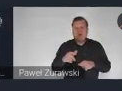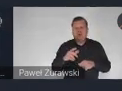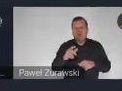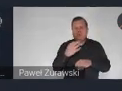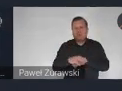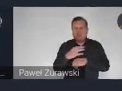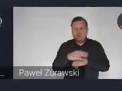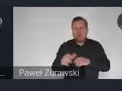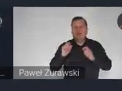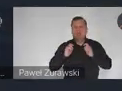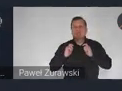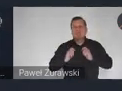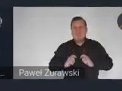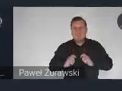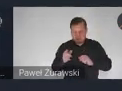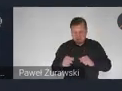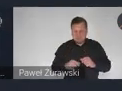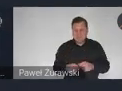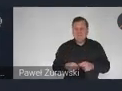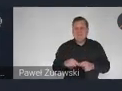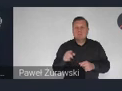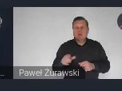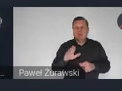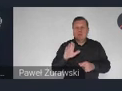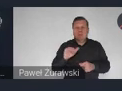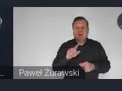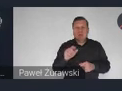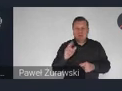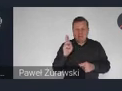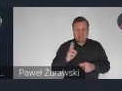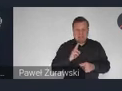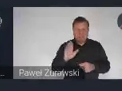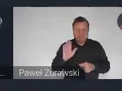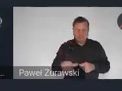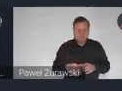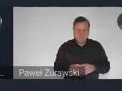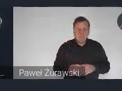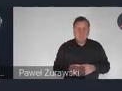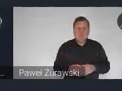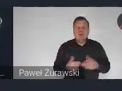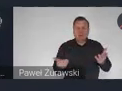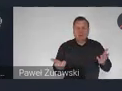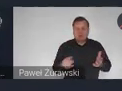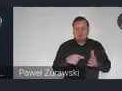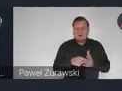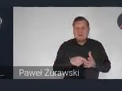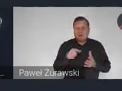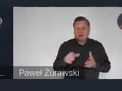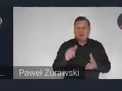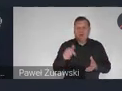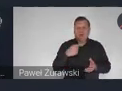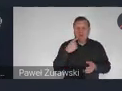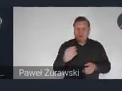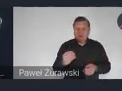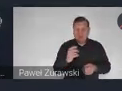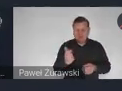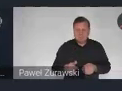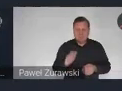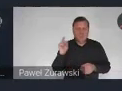że najczęściej posiadają bazę internetową nade wszystko należy podkreślić że